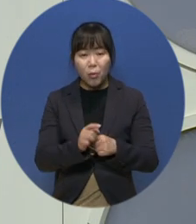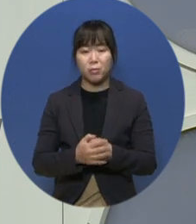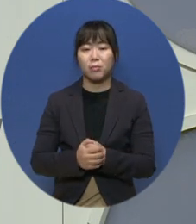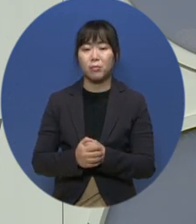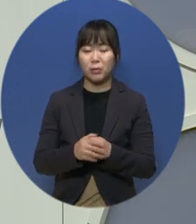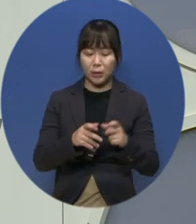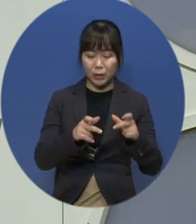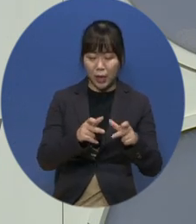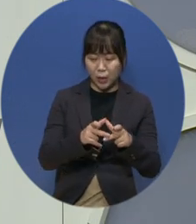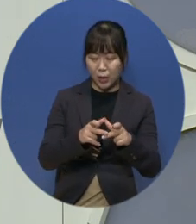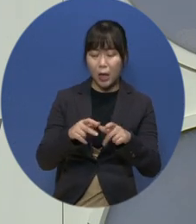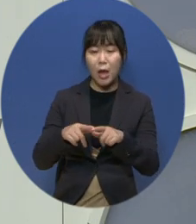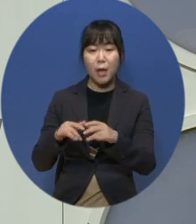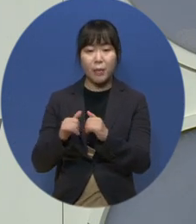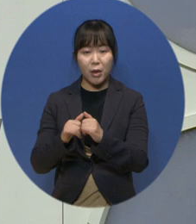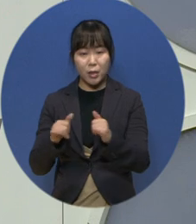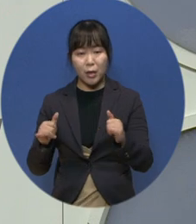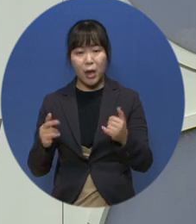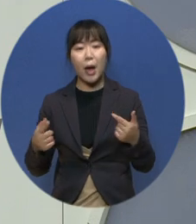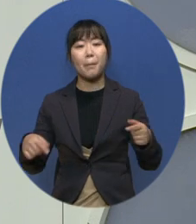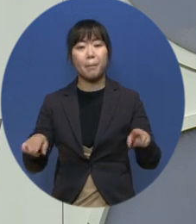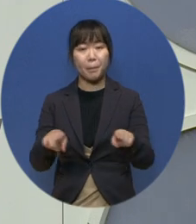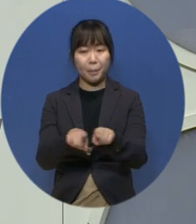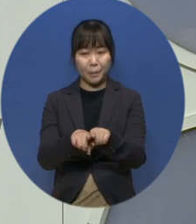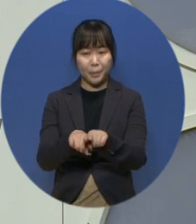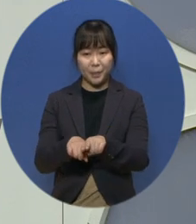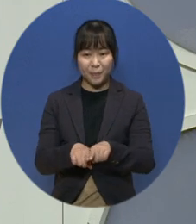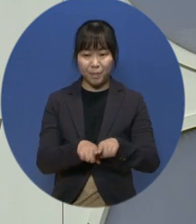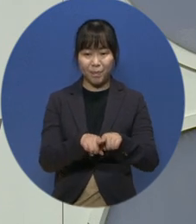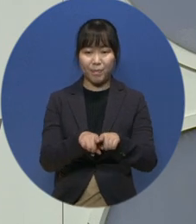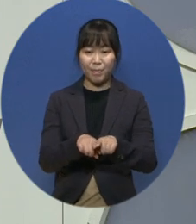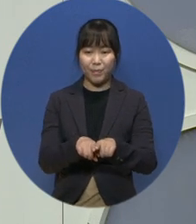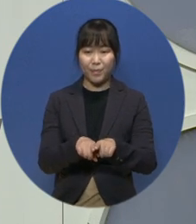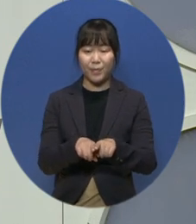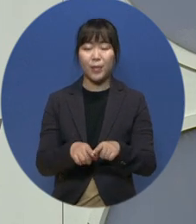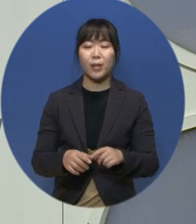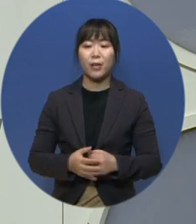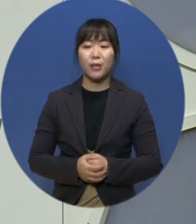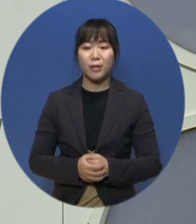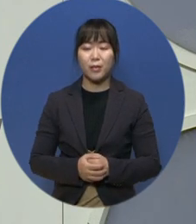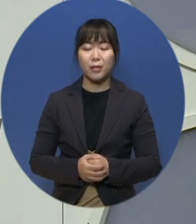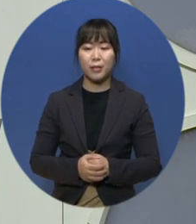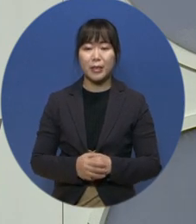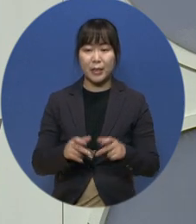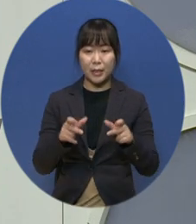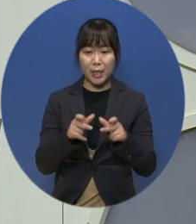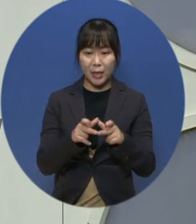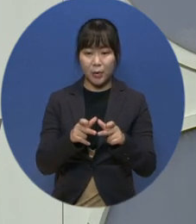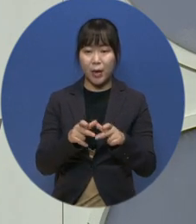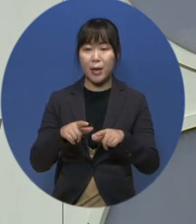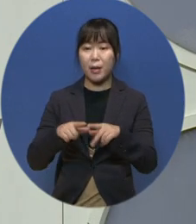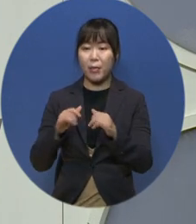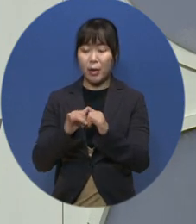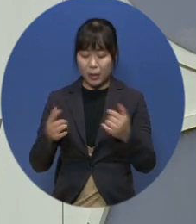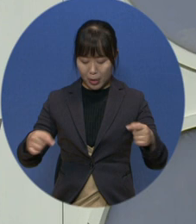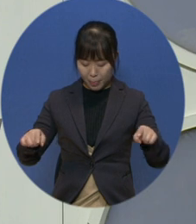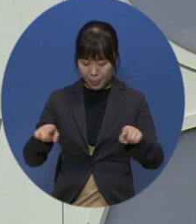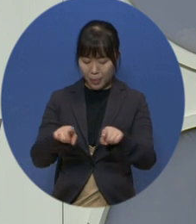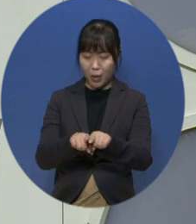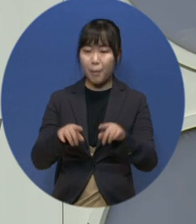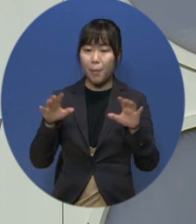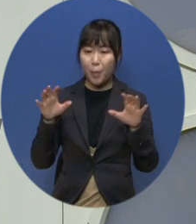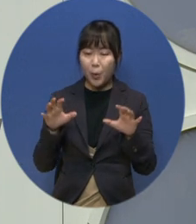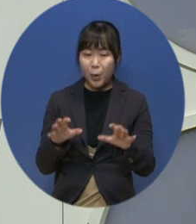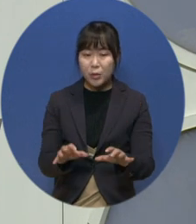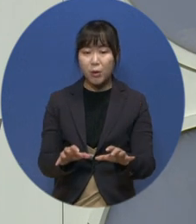장애인과 비장애인이 한꺼번에 같이 활동을 합니다. 그러니까 장애인과 비장애인이 같이